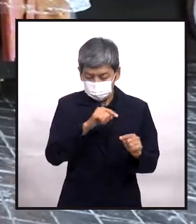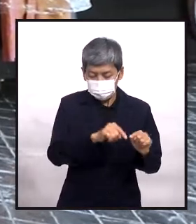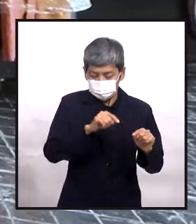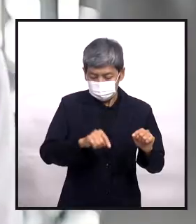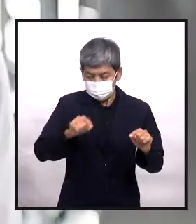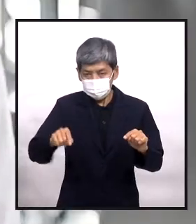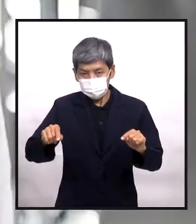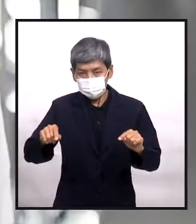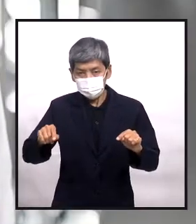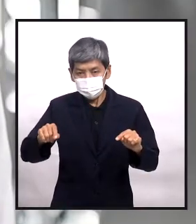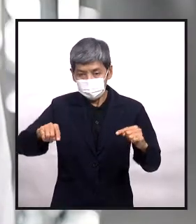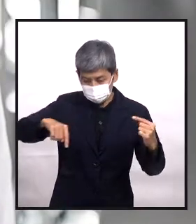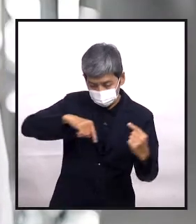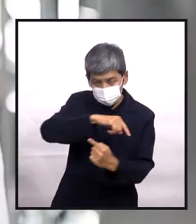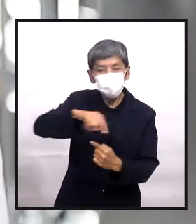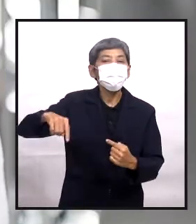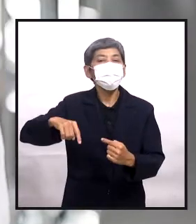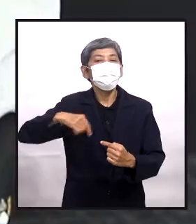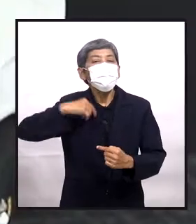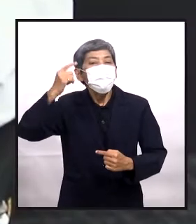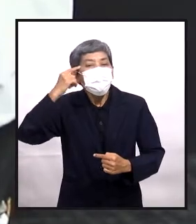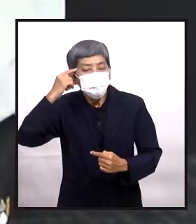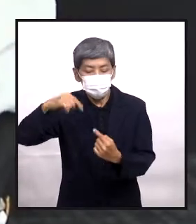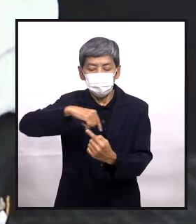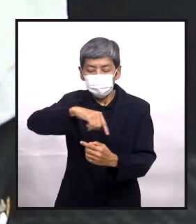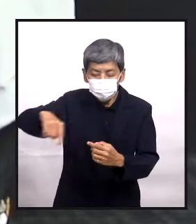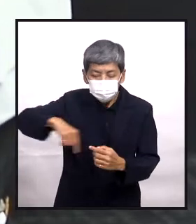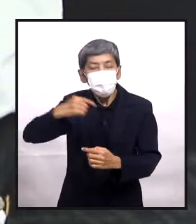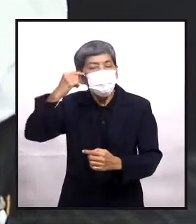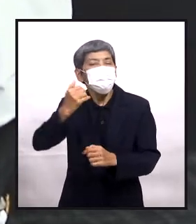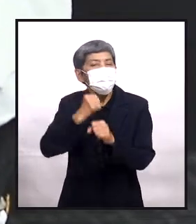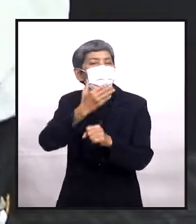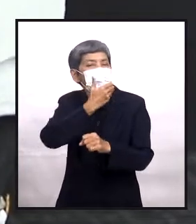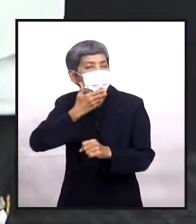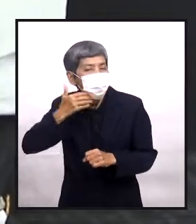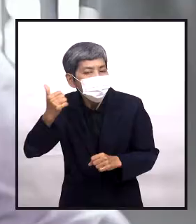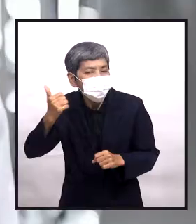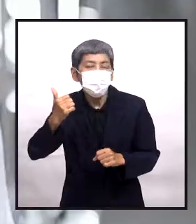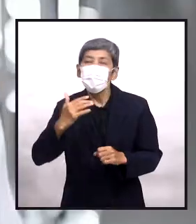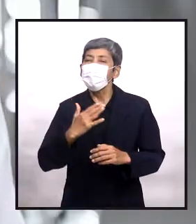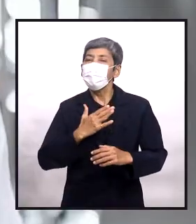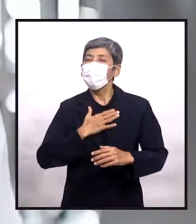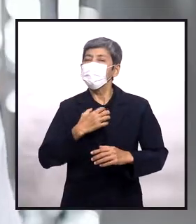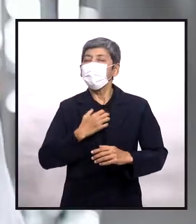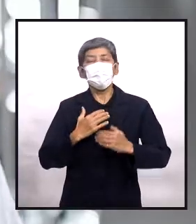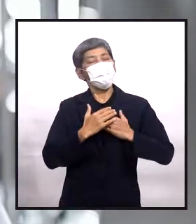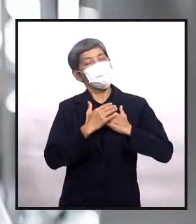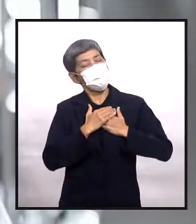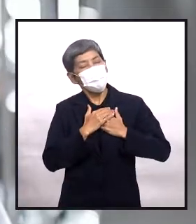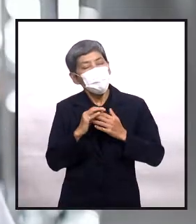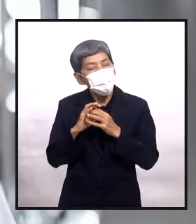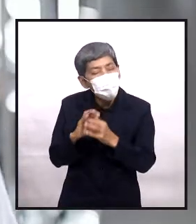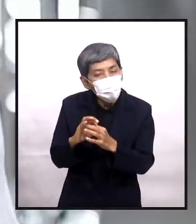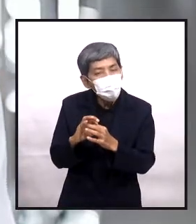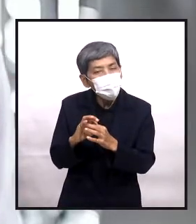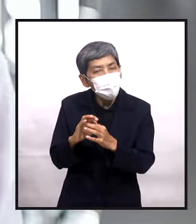ต้องเวียนซ้ายเหนือเมรุแล้วให้ระลึกถึงคุณความดีของอาจจะคนที่เรามีความรักมีความห่ว